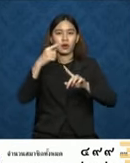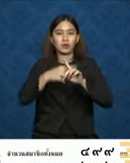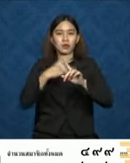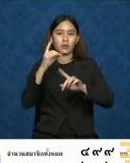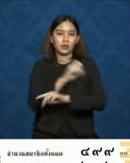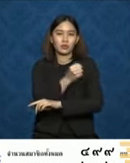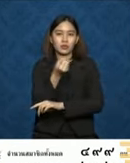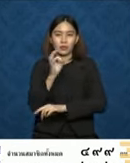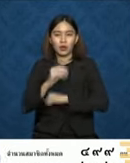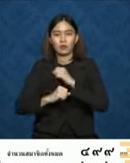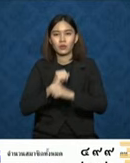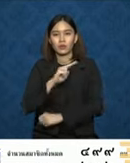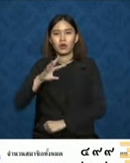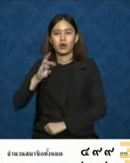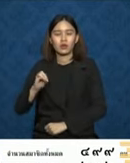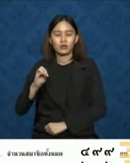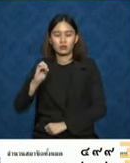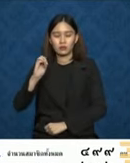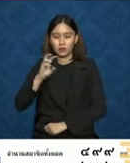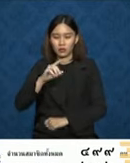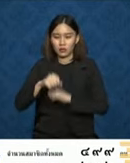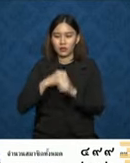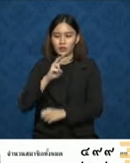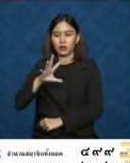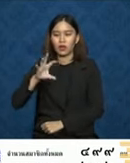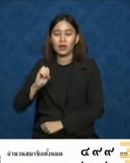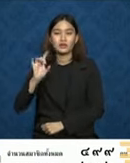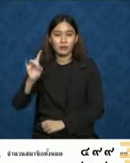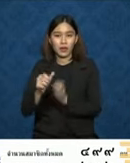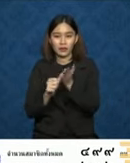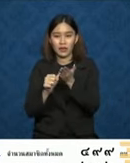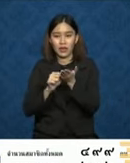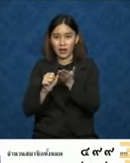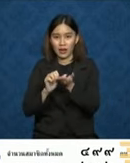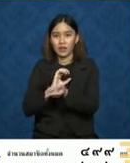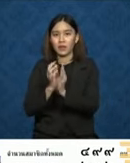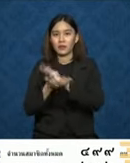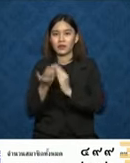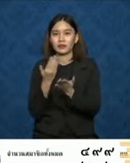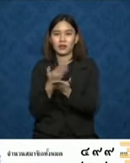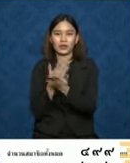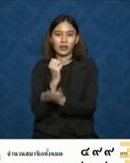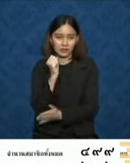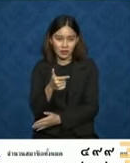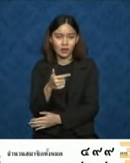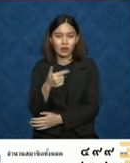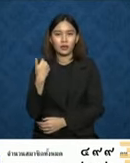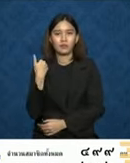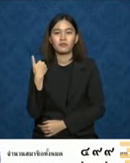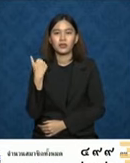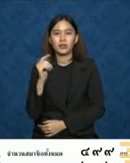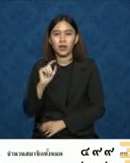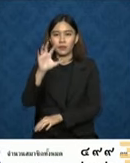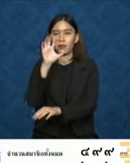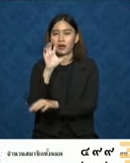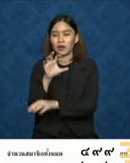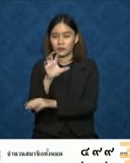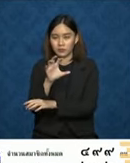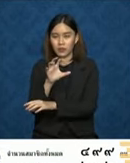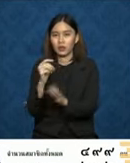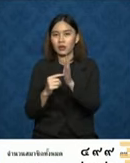สิงหาคม2558ให้ปรับปรุงอัตราค่าตอบแทนพนักงานจ้างซึ่งมีผลบังคับ